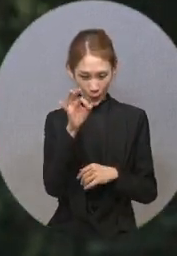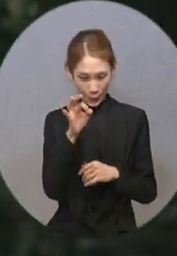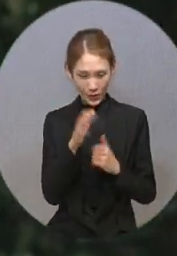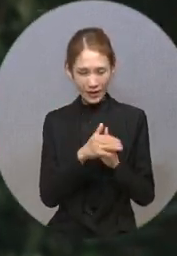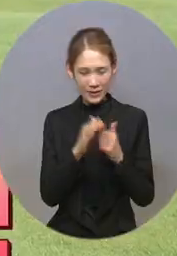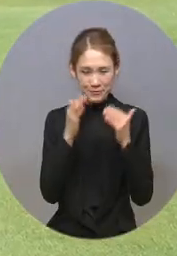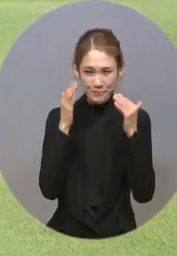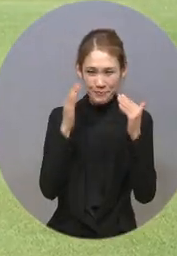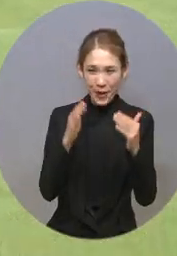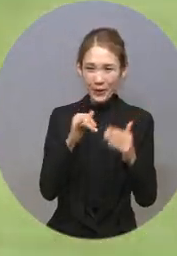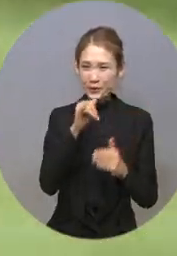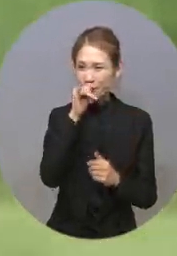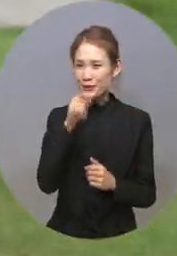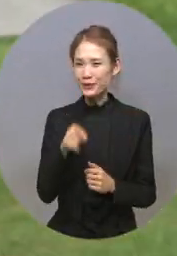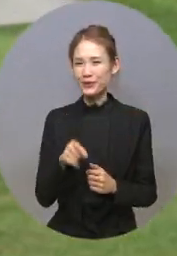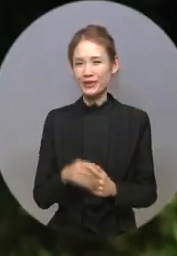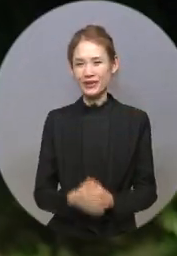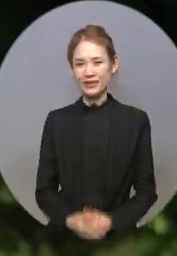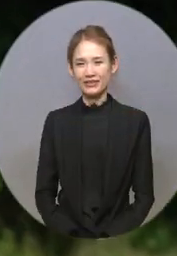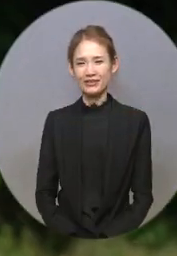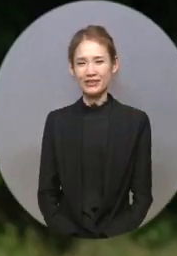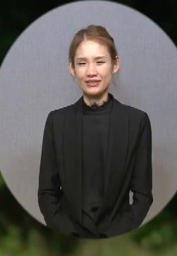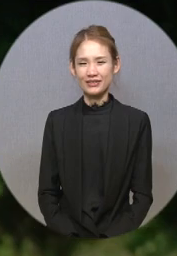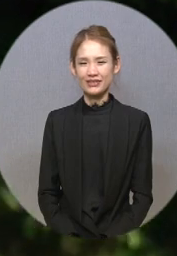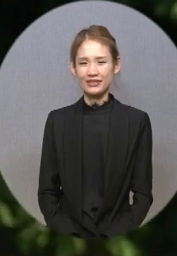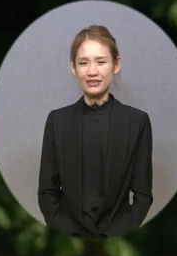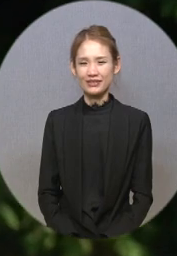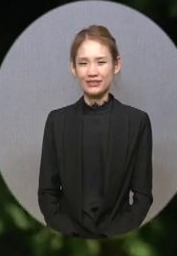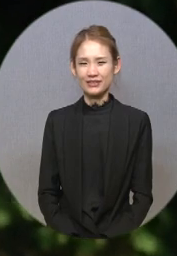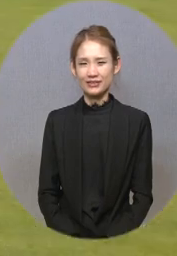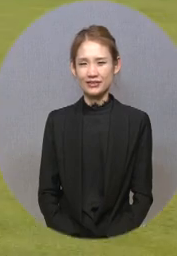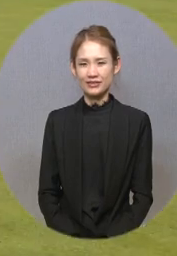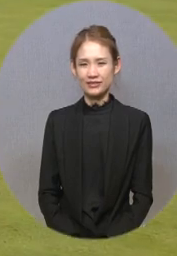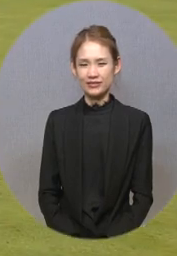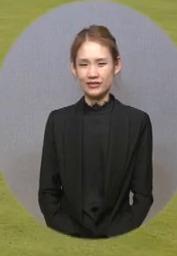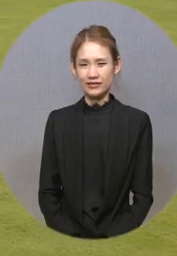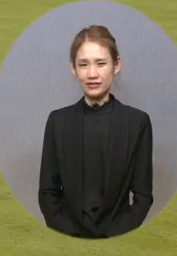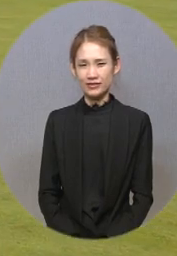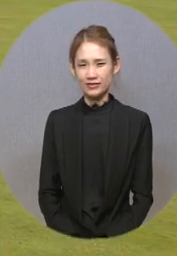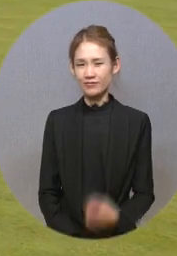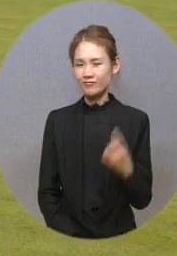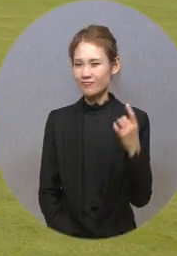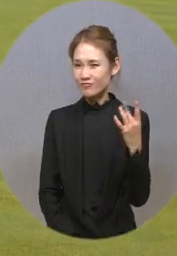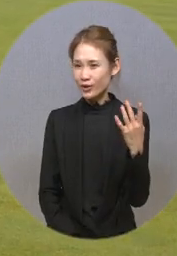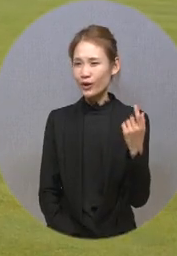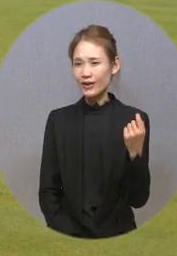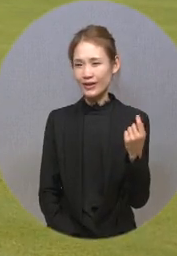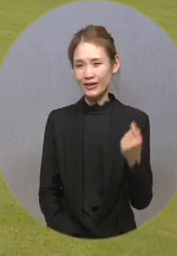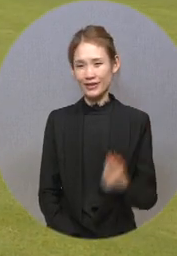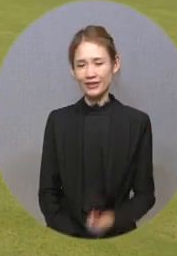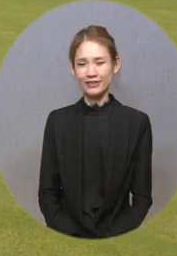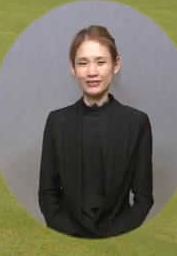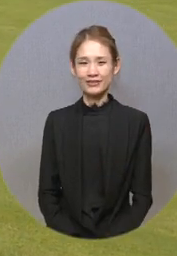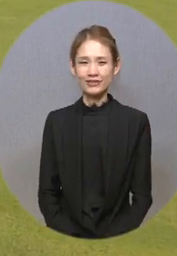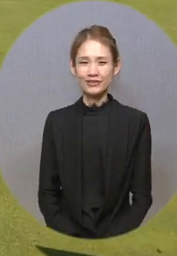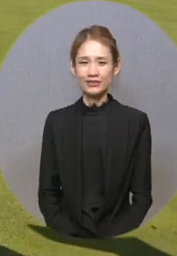이 사람들. 불타오르네. 요새. 아, 나이 헷갈리고. 원래 그런 거 아니겠어?